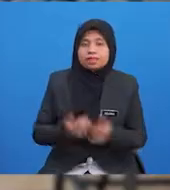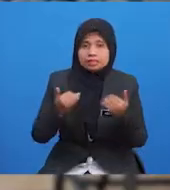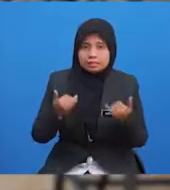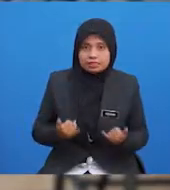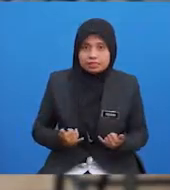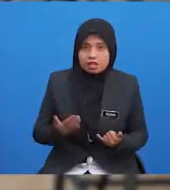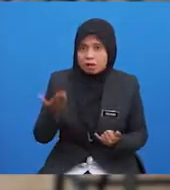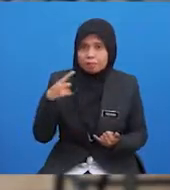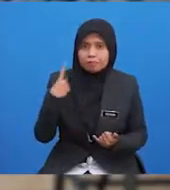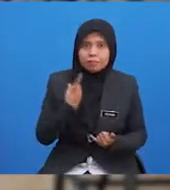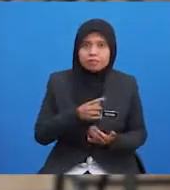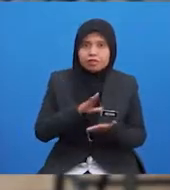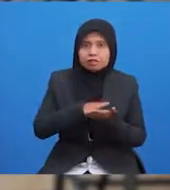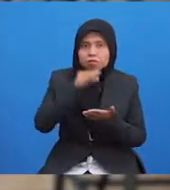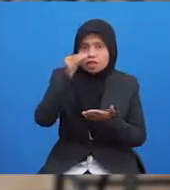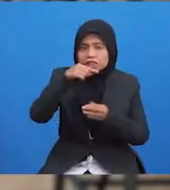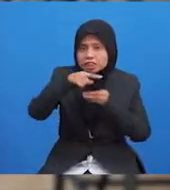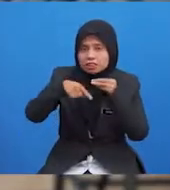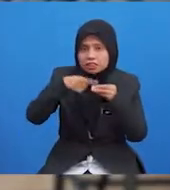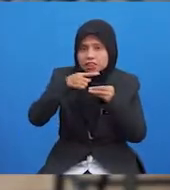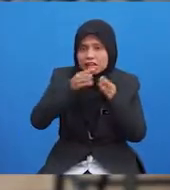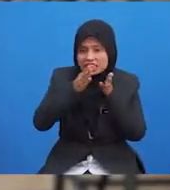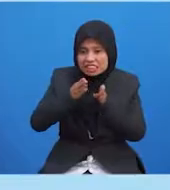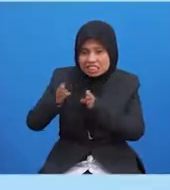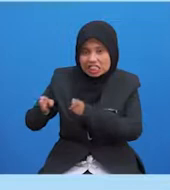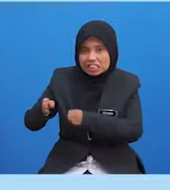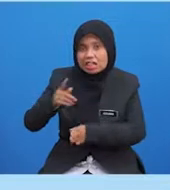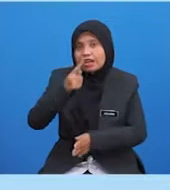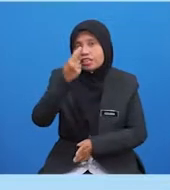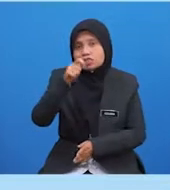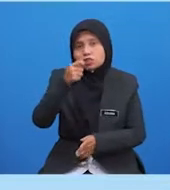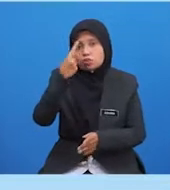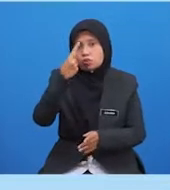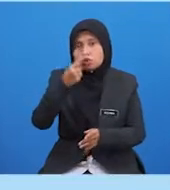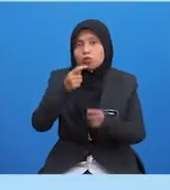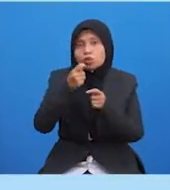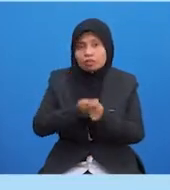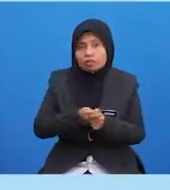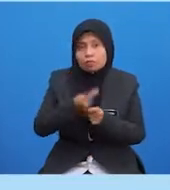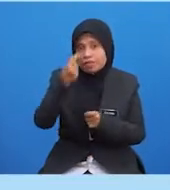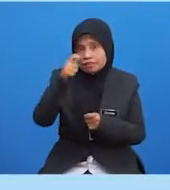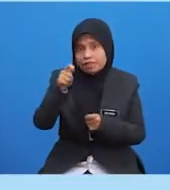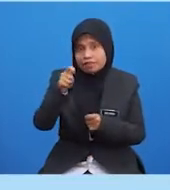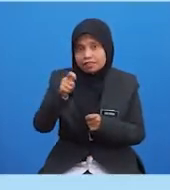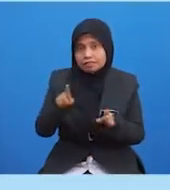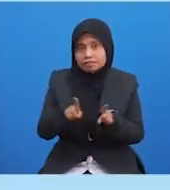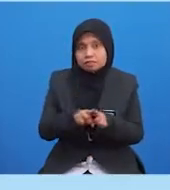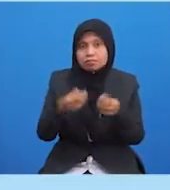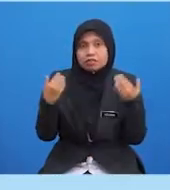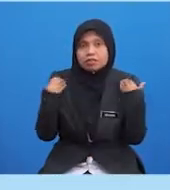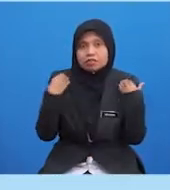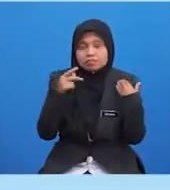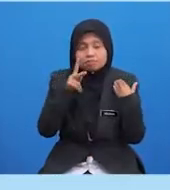Sekarang, mari kita belajar mengenai jajaran teks untuk menetapkan teks sama ada ke